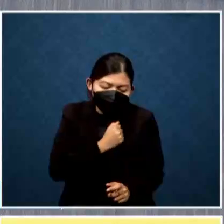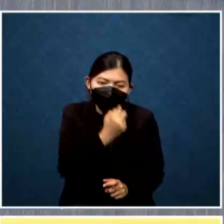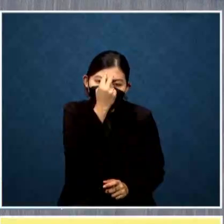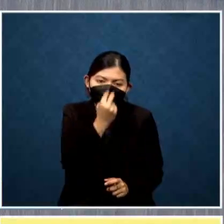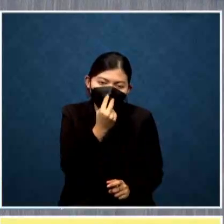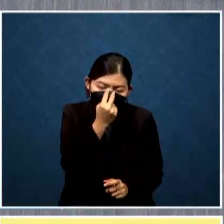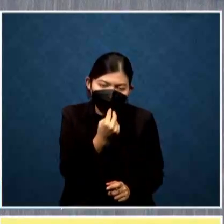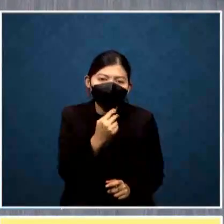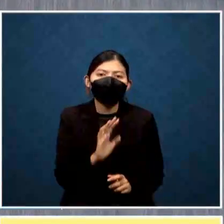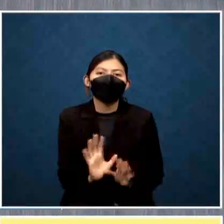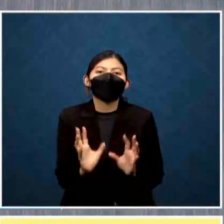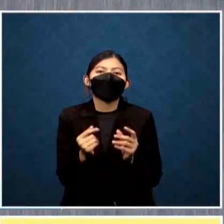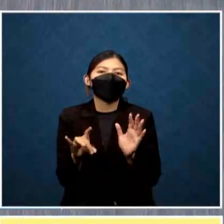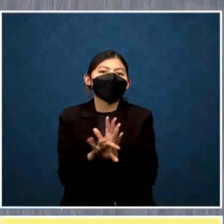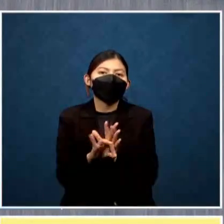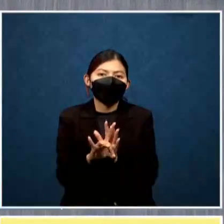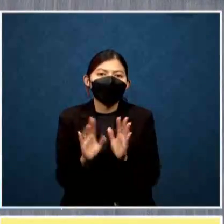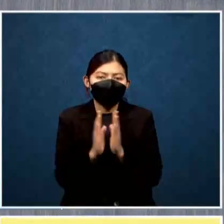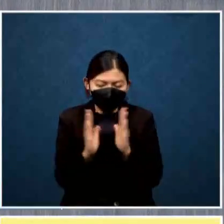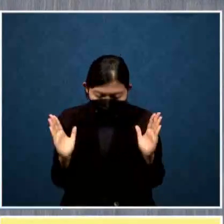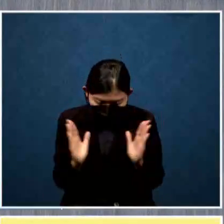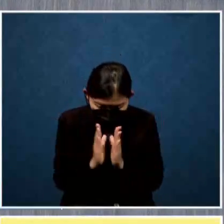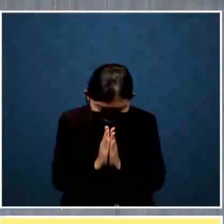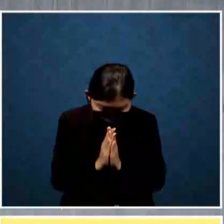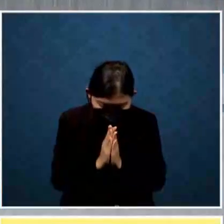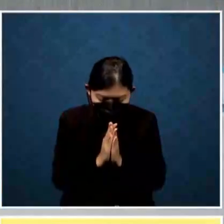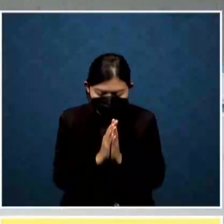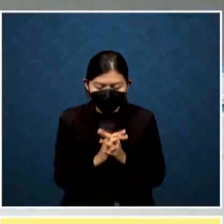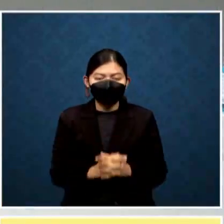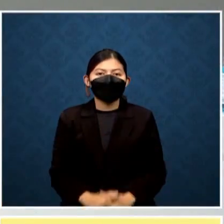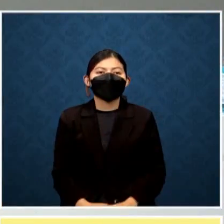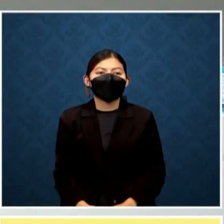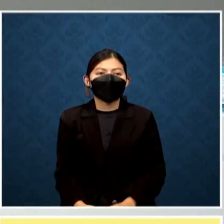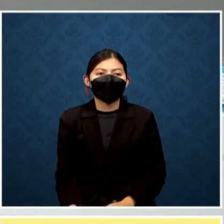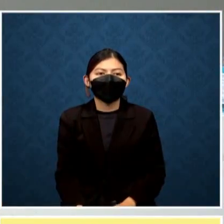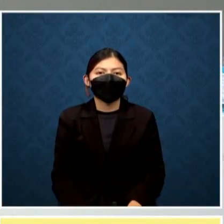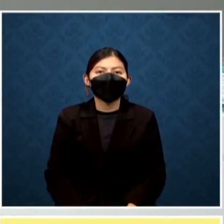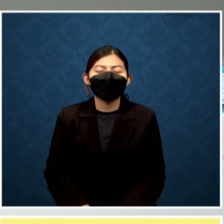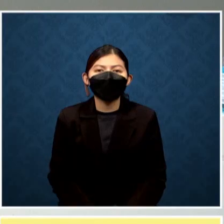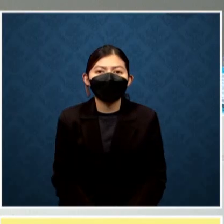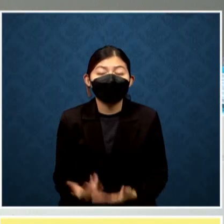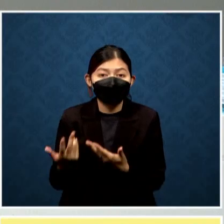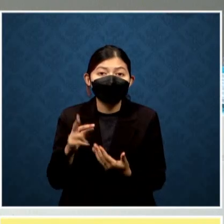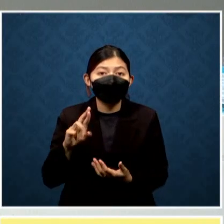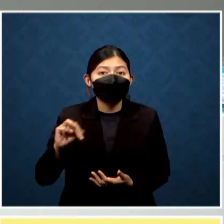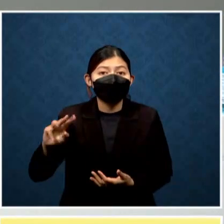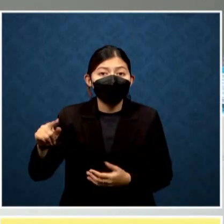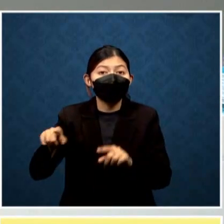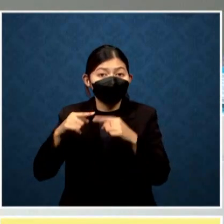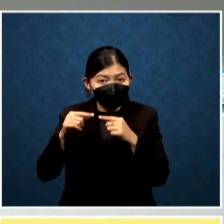กราบขอบพระคุณครับท่านประธาน ขอบคุณครับท่านวันชัยสอนศิริท่านรัฐมนตรีจะตอบ